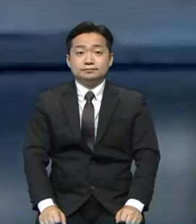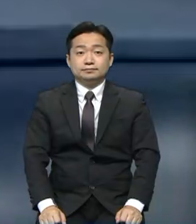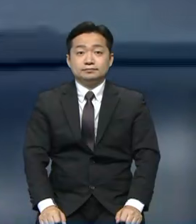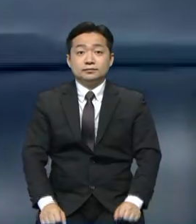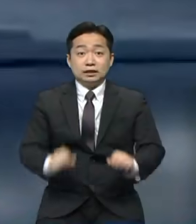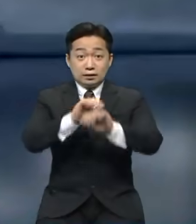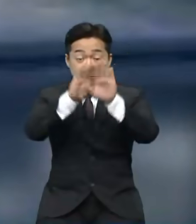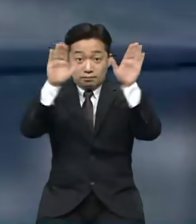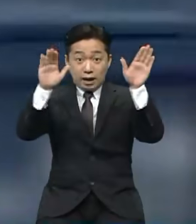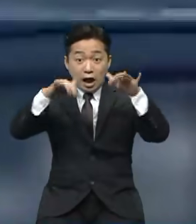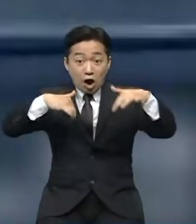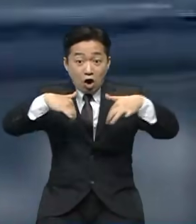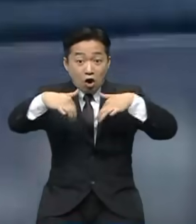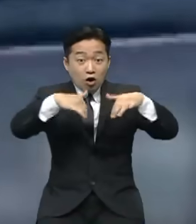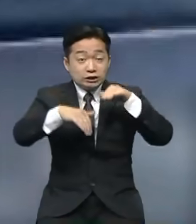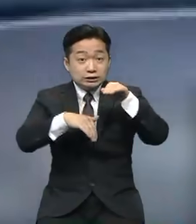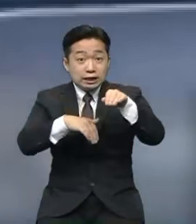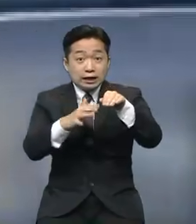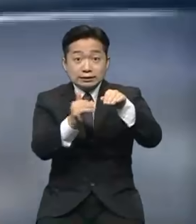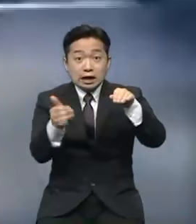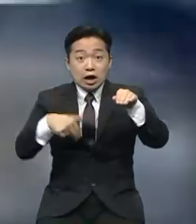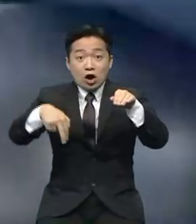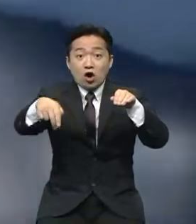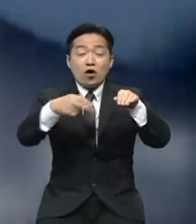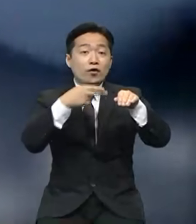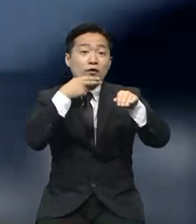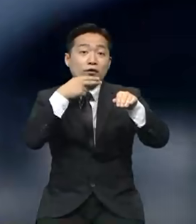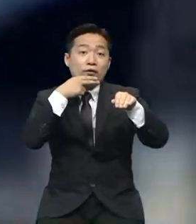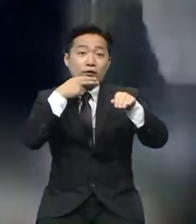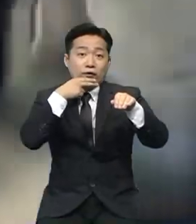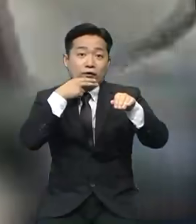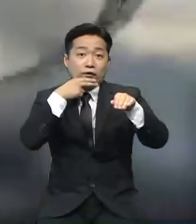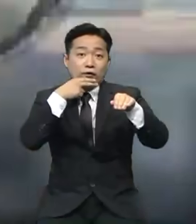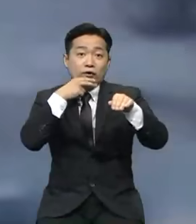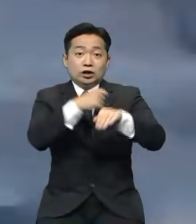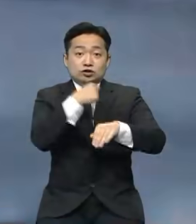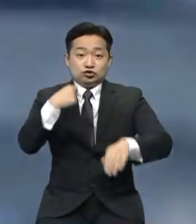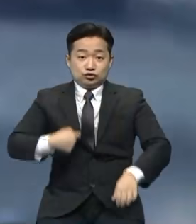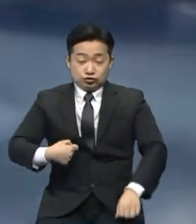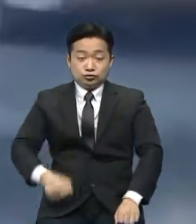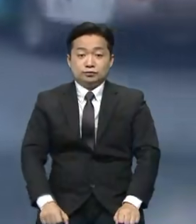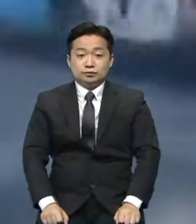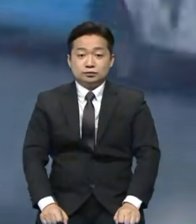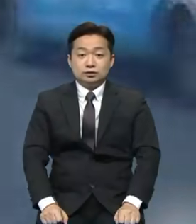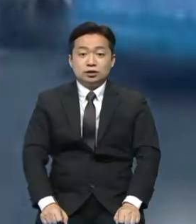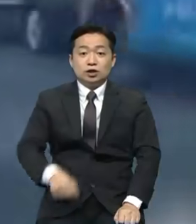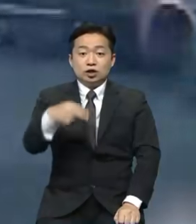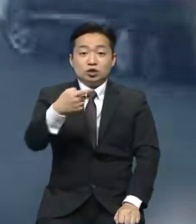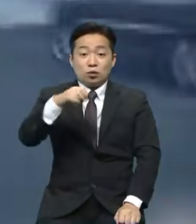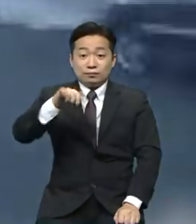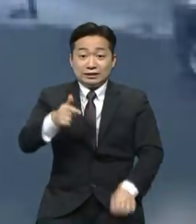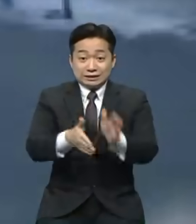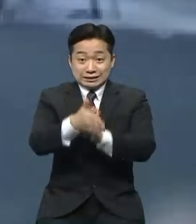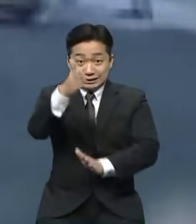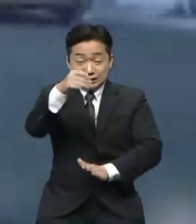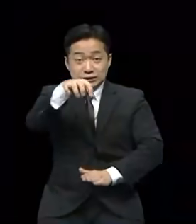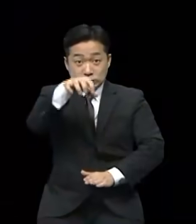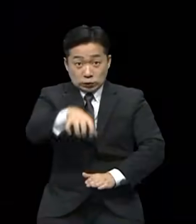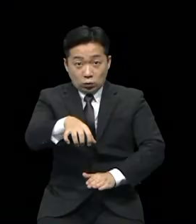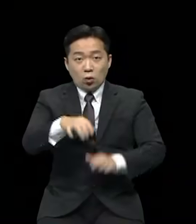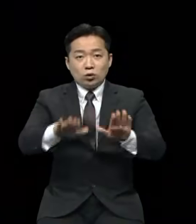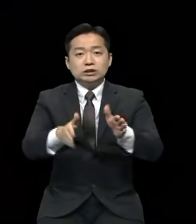날이 밝았지만 거리에 차량과 사람을 찾아볼 수가 없습니다. 중국 헤이룽장성의 둥닝시가 오늘 도시를